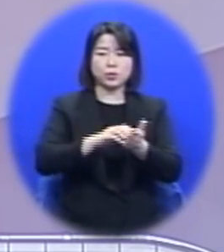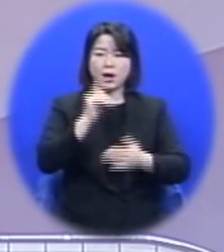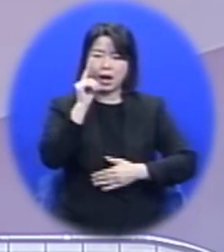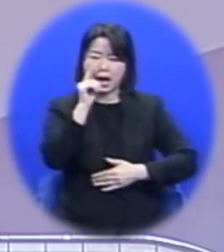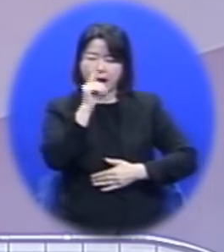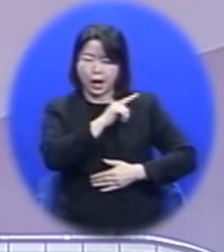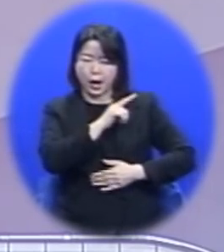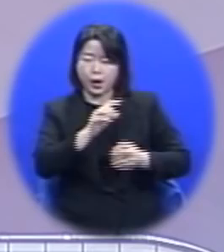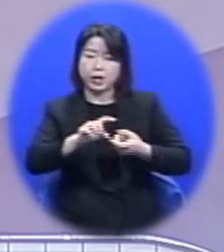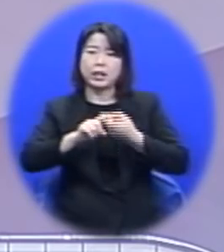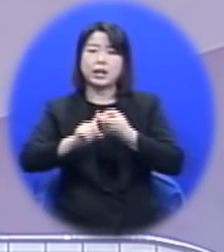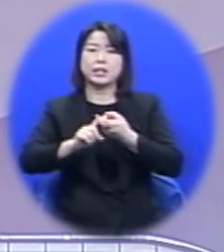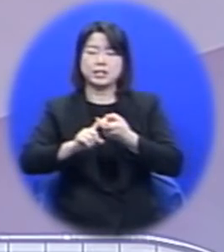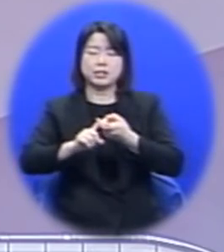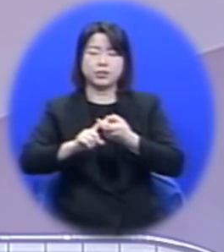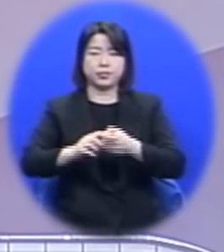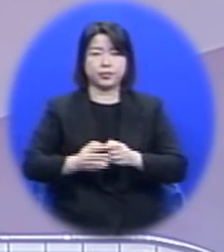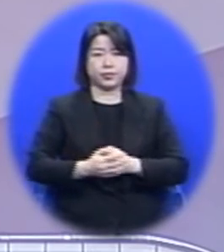그러지, 악연.